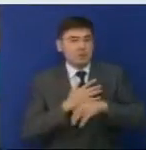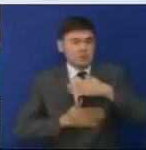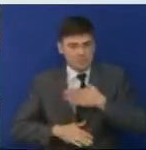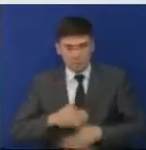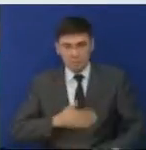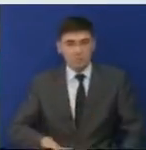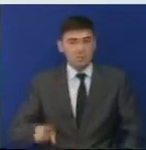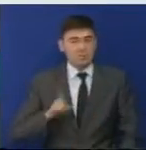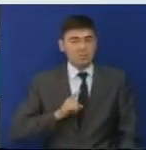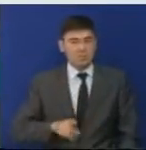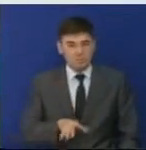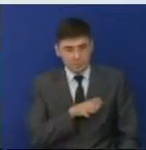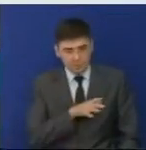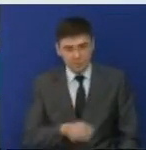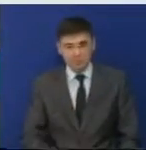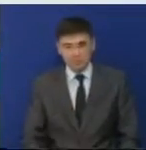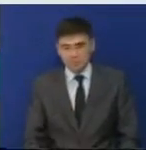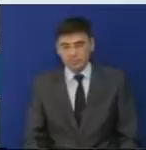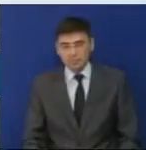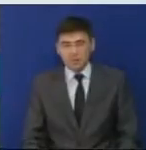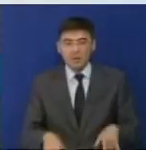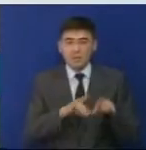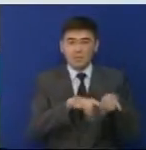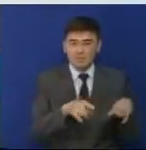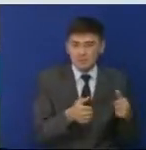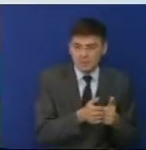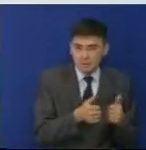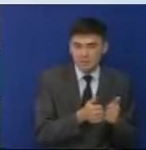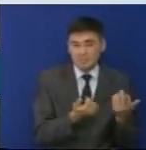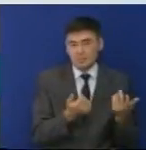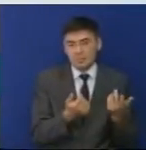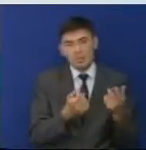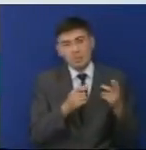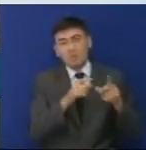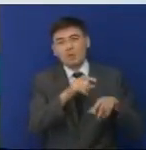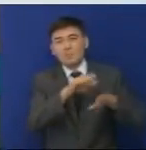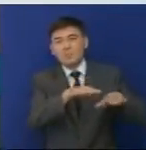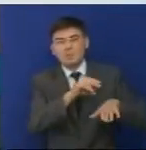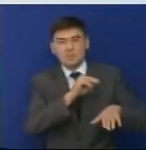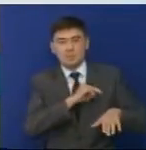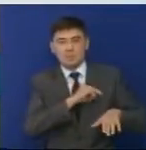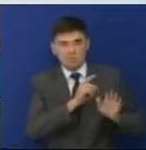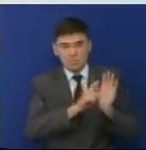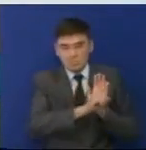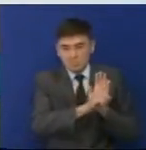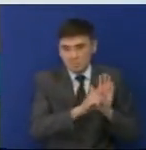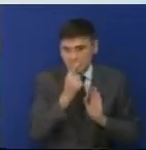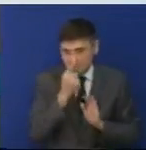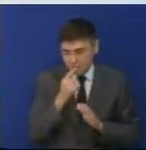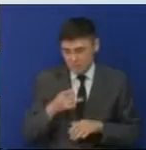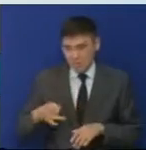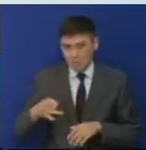по нуждающимся жилье. Балабақша мектеп жанымызда жұмыс істеп жақсы өмір сүру үшін өте қолайлы. Жаңа шағын аудан таза